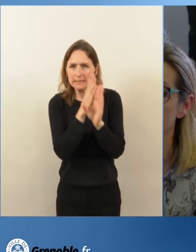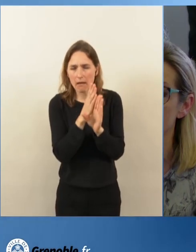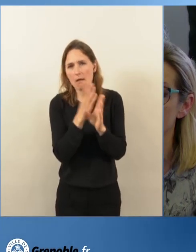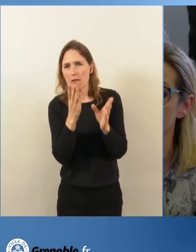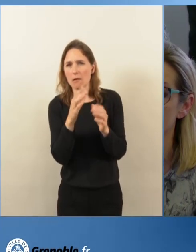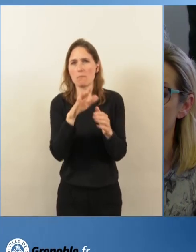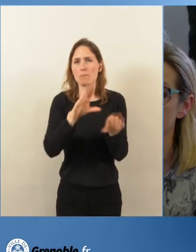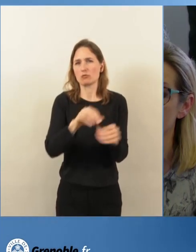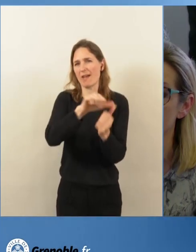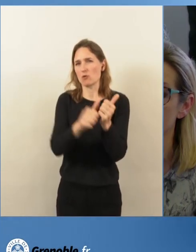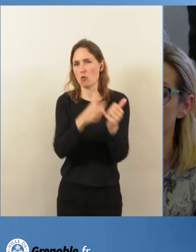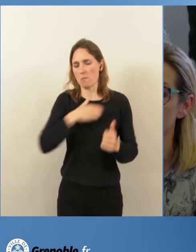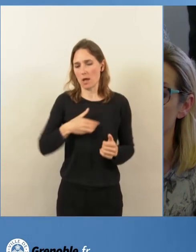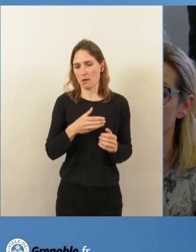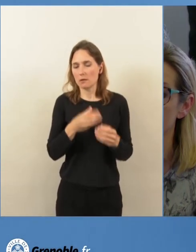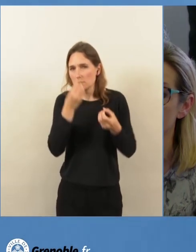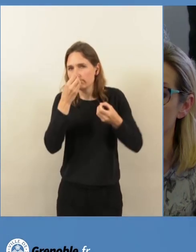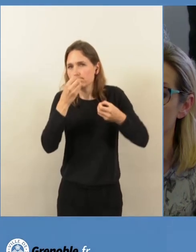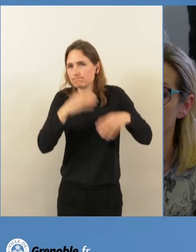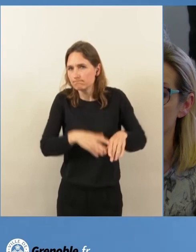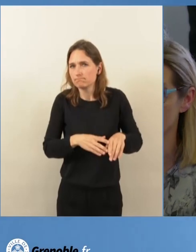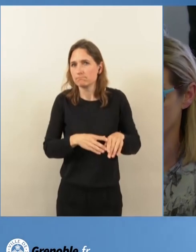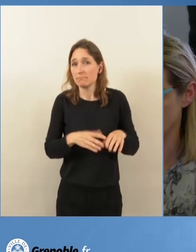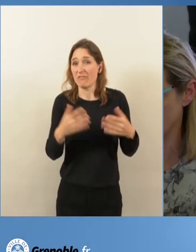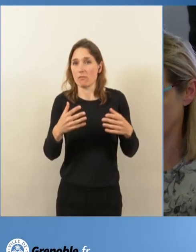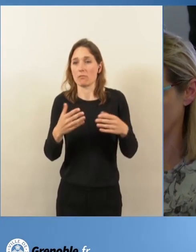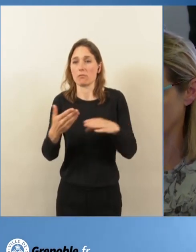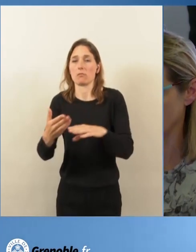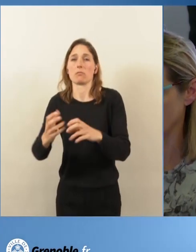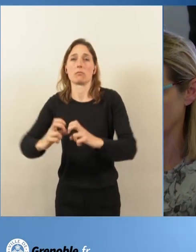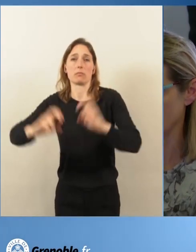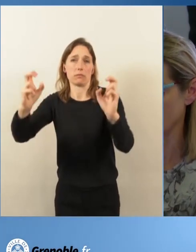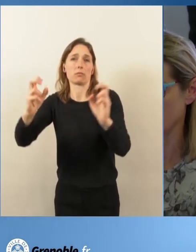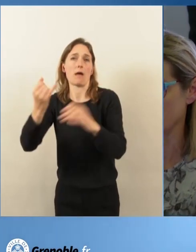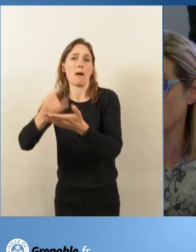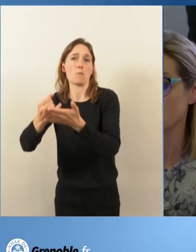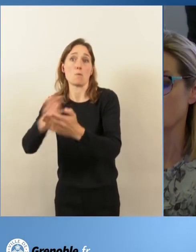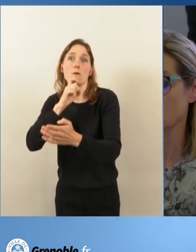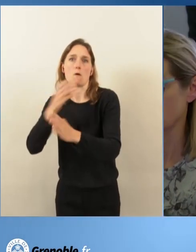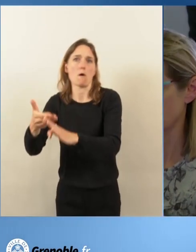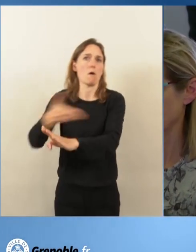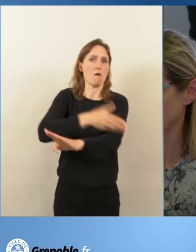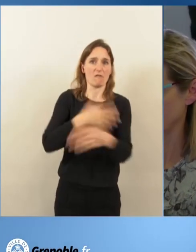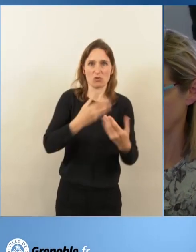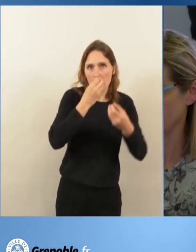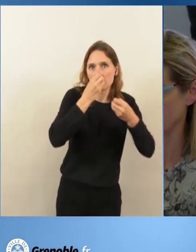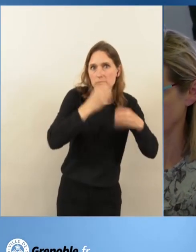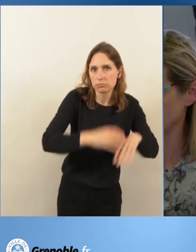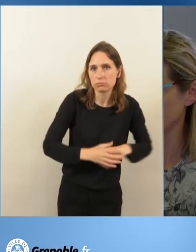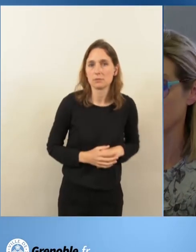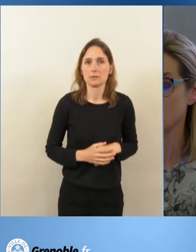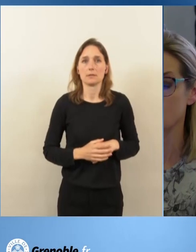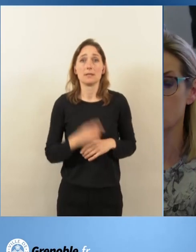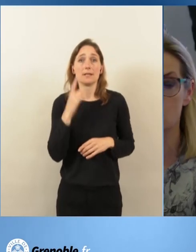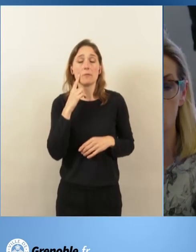en amont de l'augmentation d'impôts que vous alliez décider si on n'est pas d'accord dans une